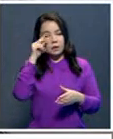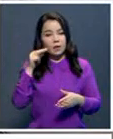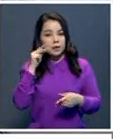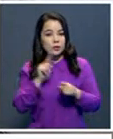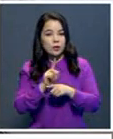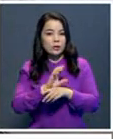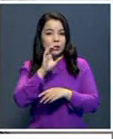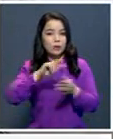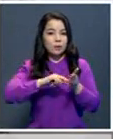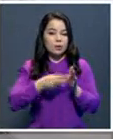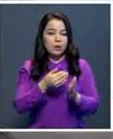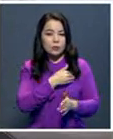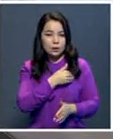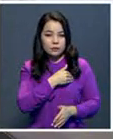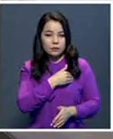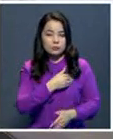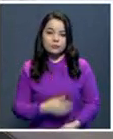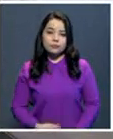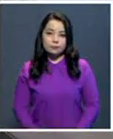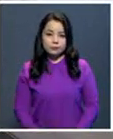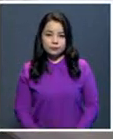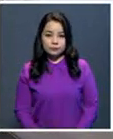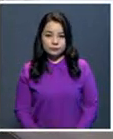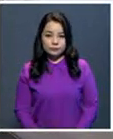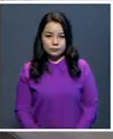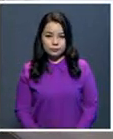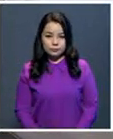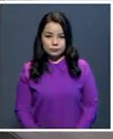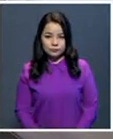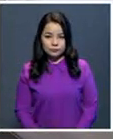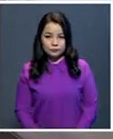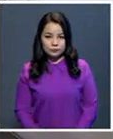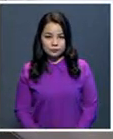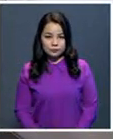экспорттауды жоспарлап отыр. Оңғар 60%, Бахтияр Омаров, Қазақстан, ұлттық телеарнасы.